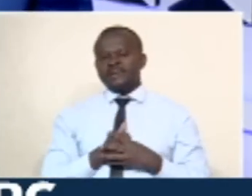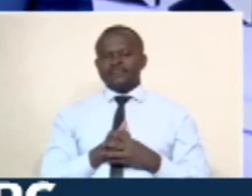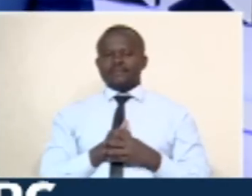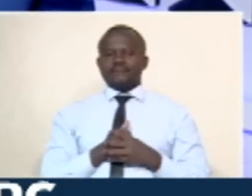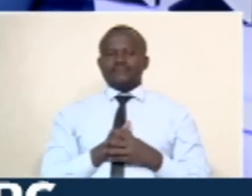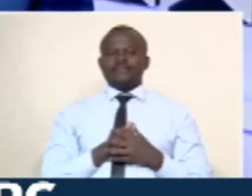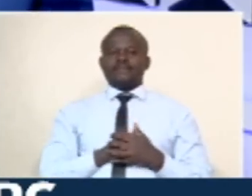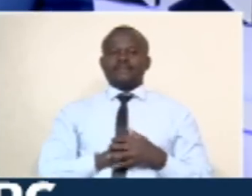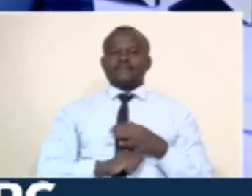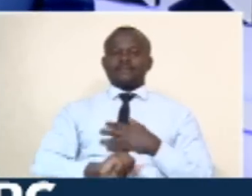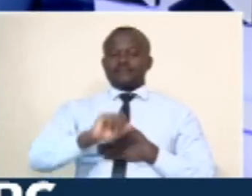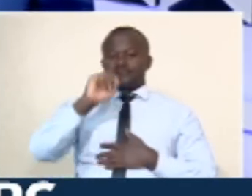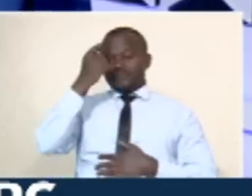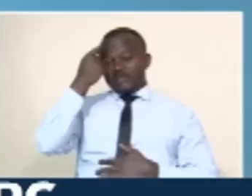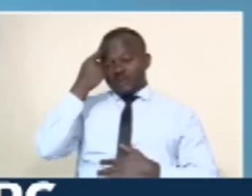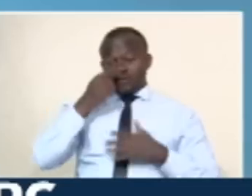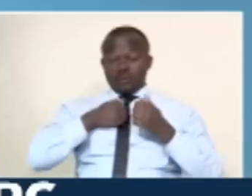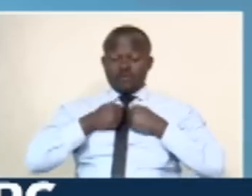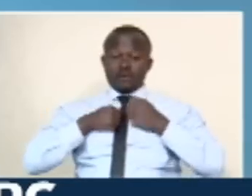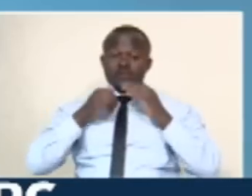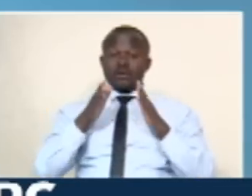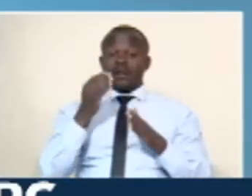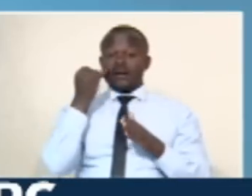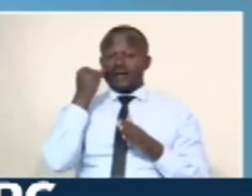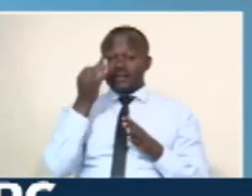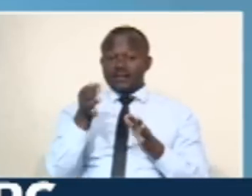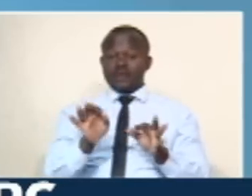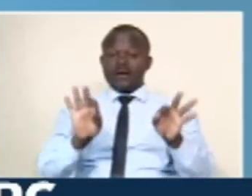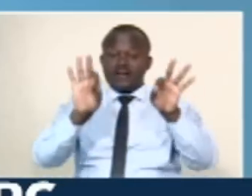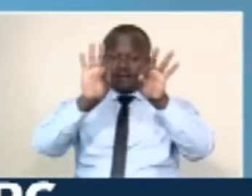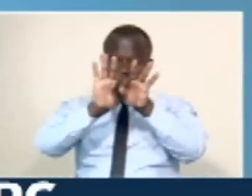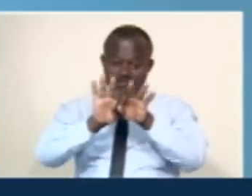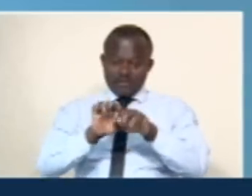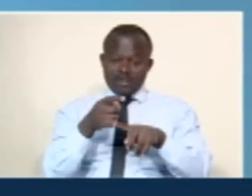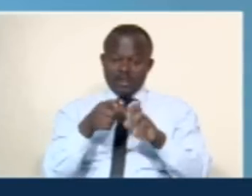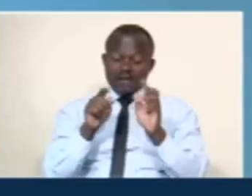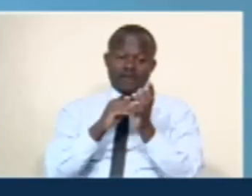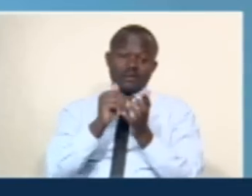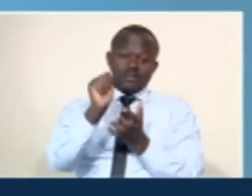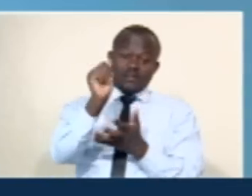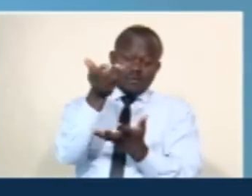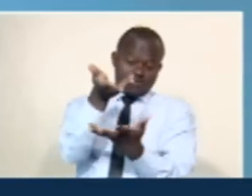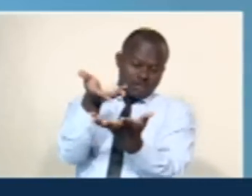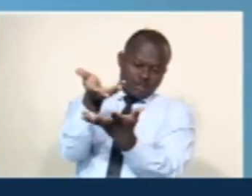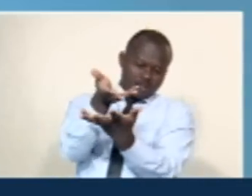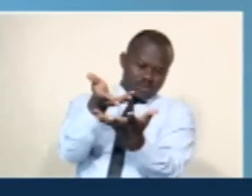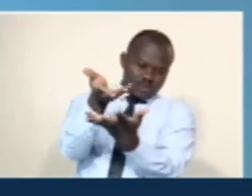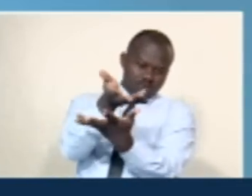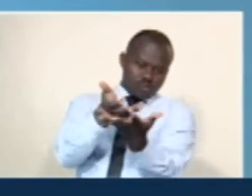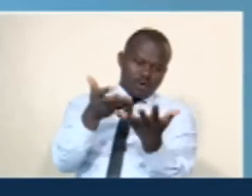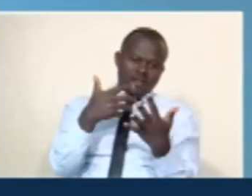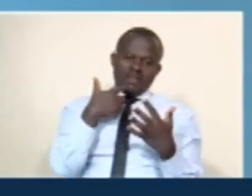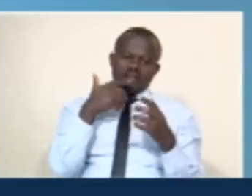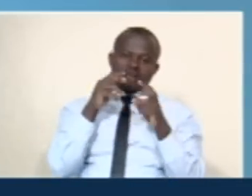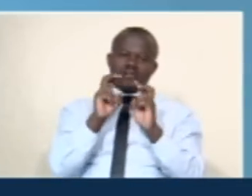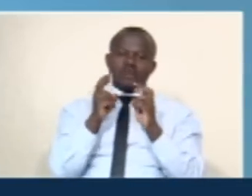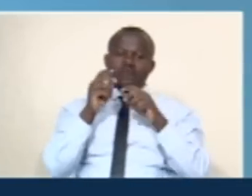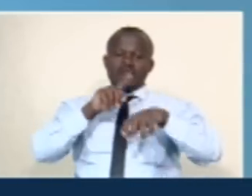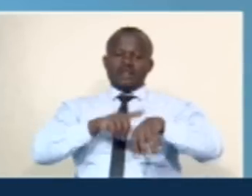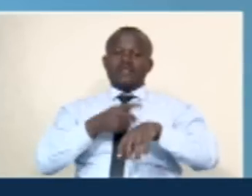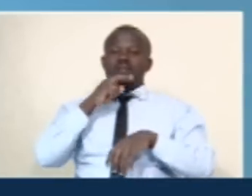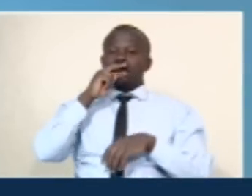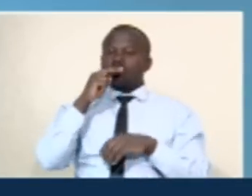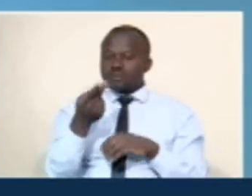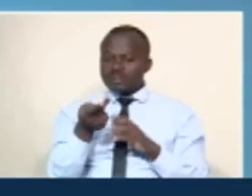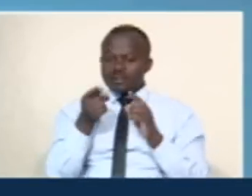Guverinoma y'u Rwanda iyo bibaye ngombwa kandi ni nayo isesengura ikavuga iti igihe cyo kuba twasubiza